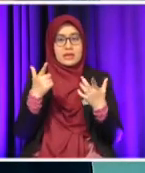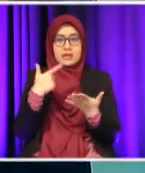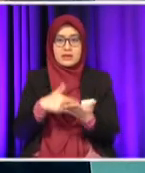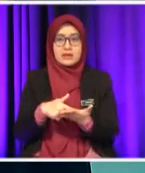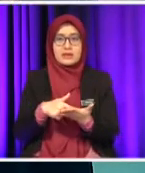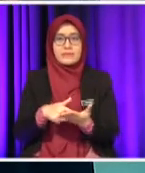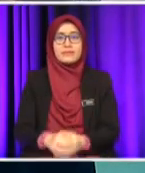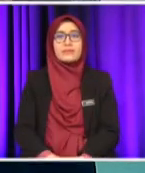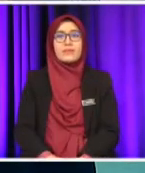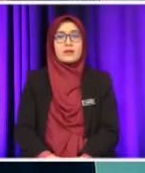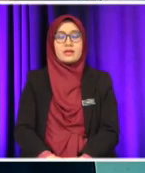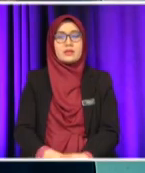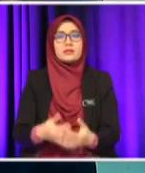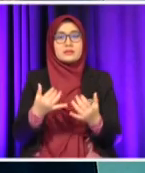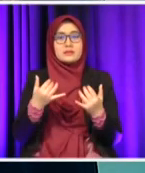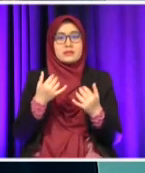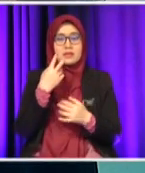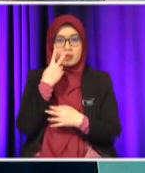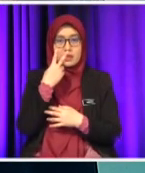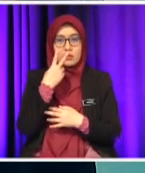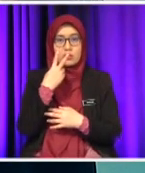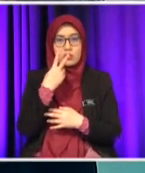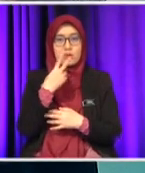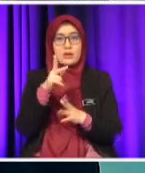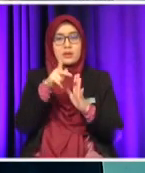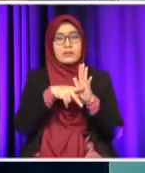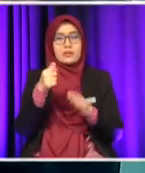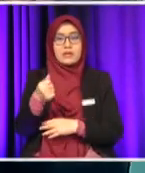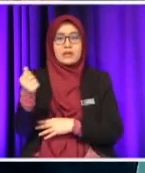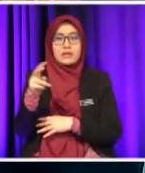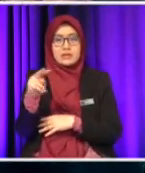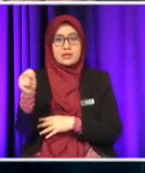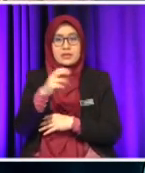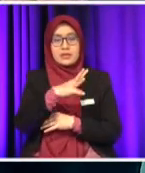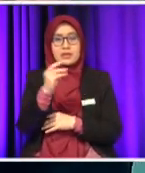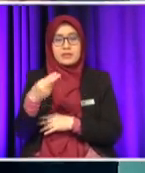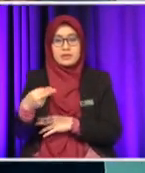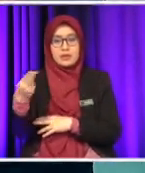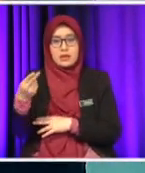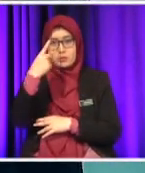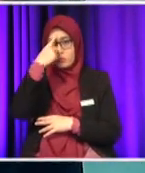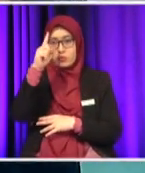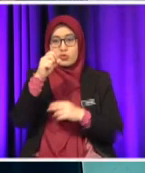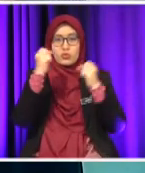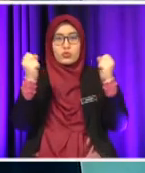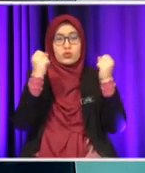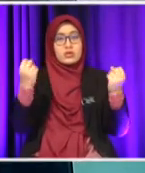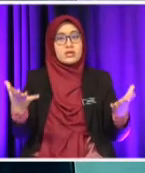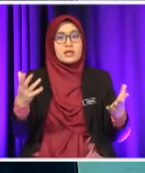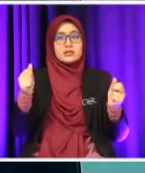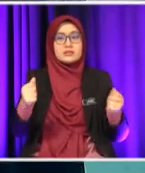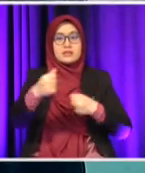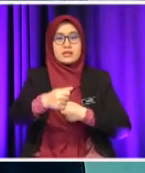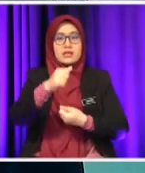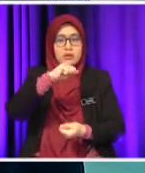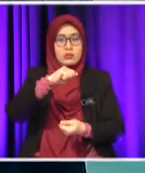bahan untuk kita gunakan untuk menghias equarium kemudian pemilihan tema ini pun